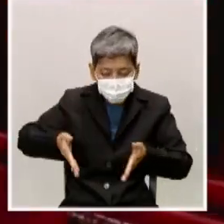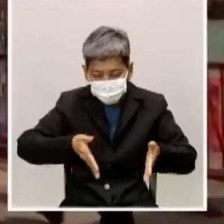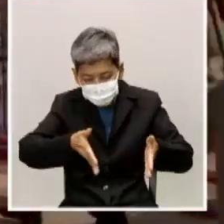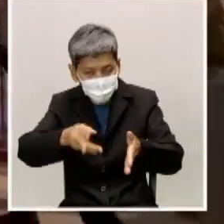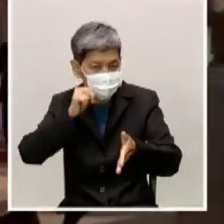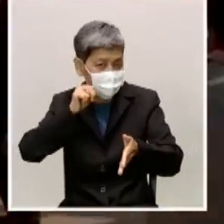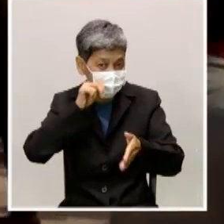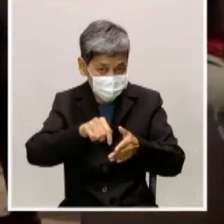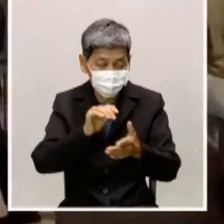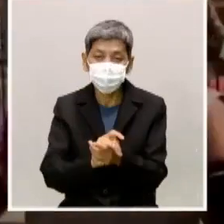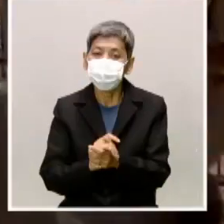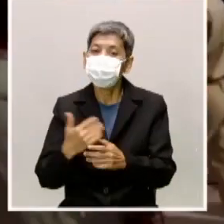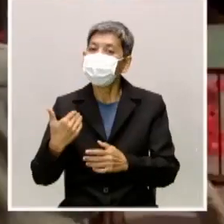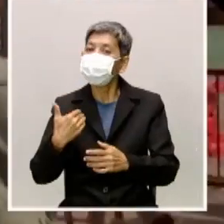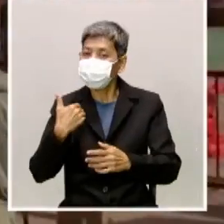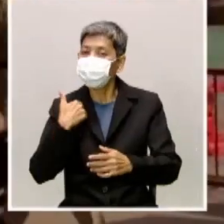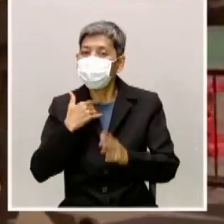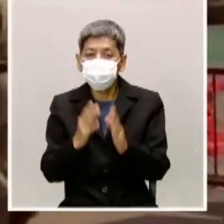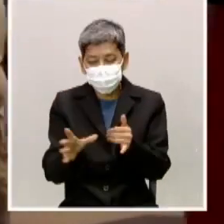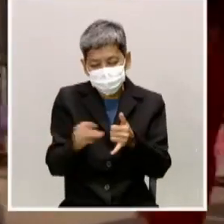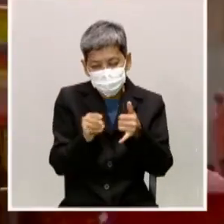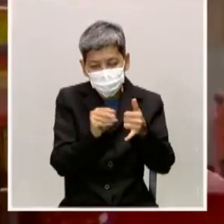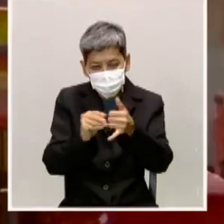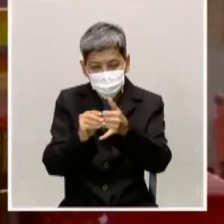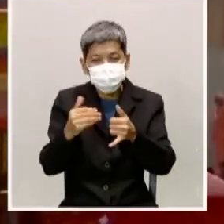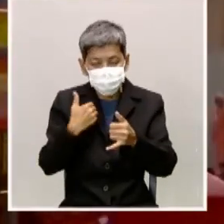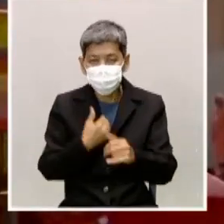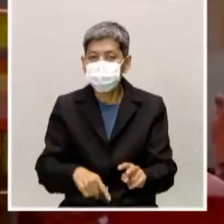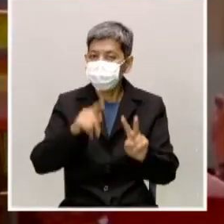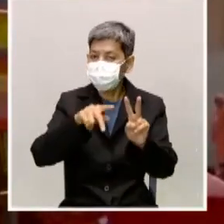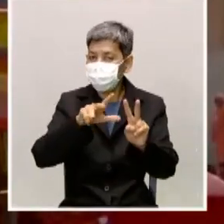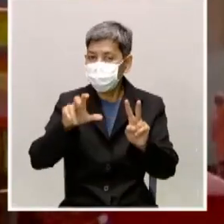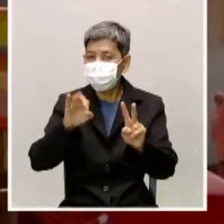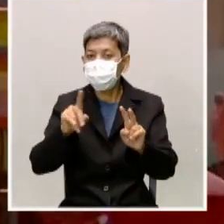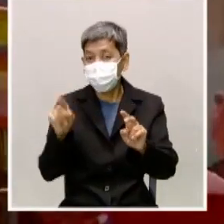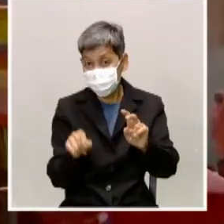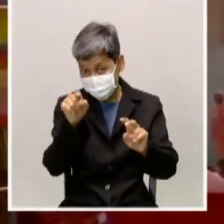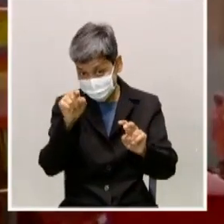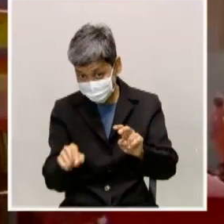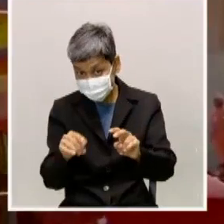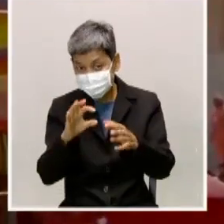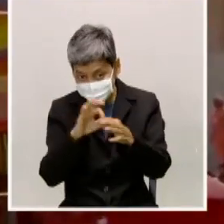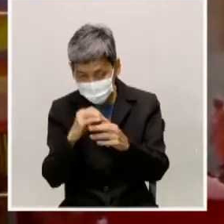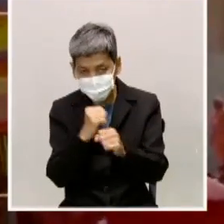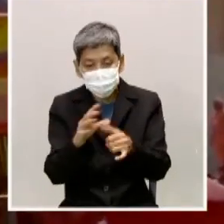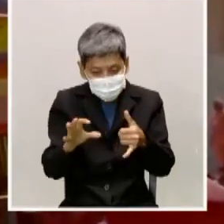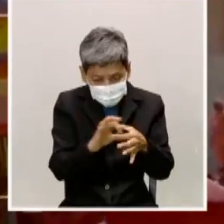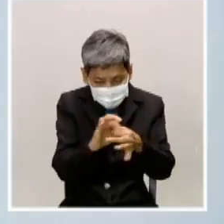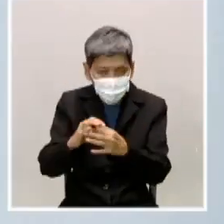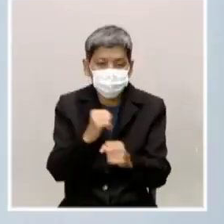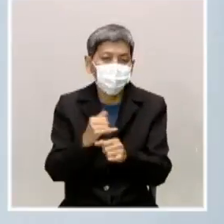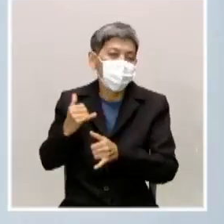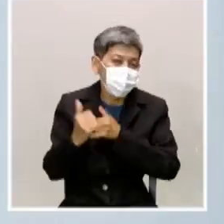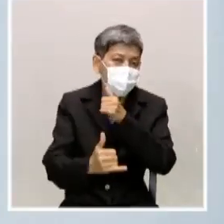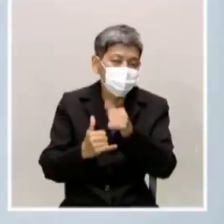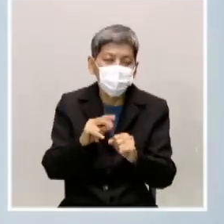มากส่วนที่รัฐอุตราขันด์มีผู้ติดเชื้อเพิ่มขึ้น 2,392% ซึ่งล้วนเกี่ยวกับผู้ที่เกี่ยวข้องกับการเดินท